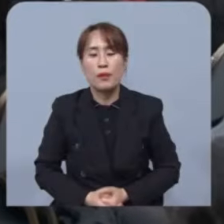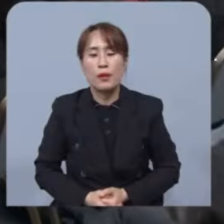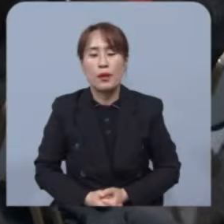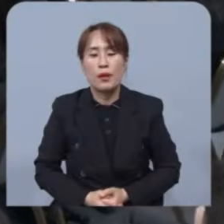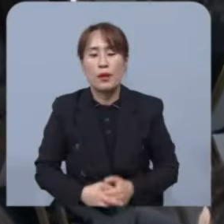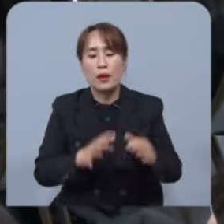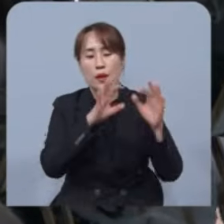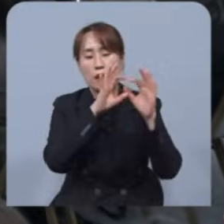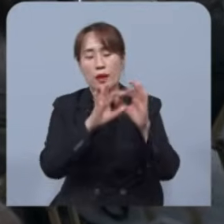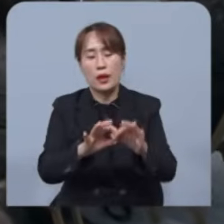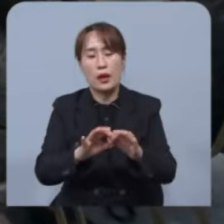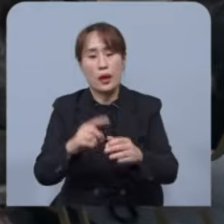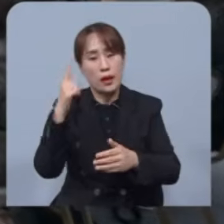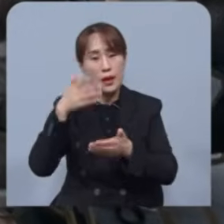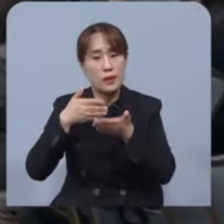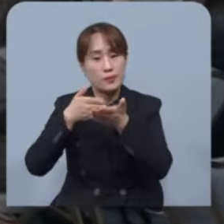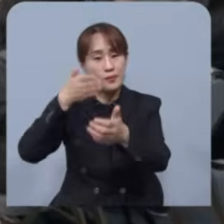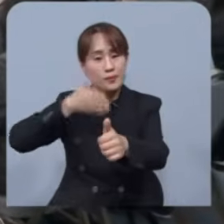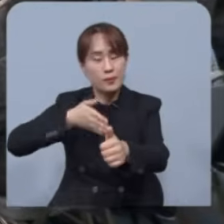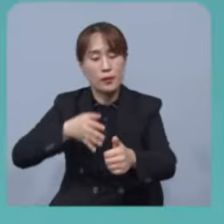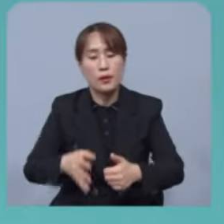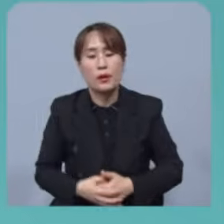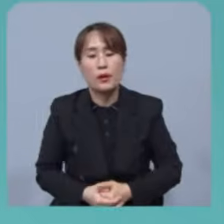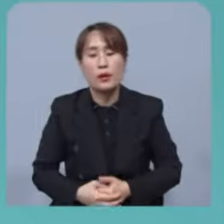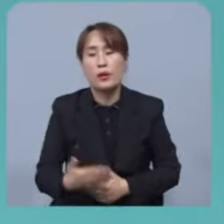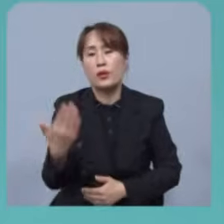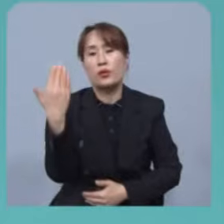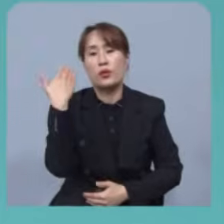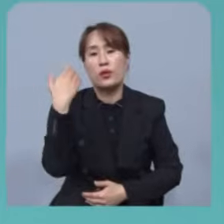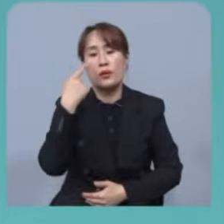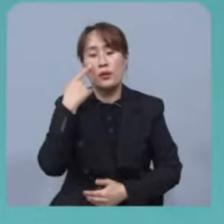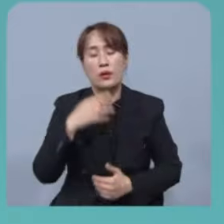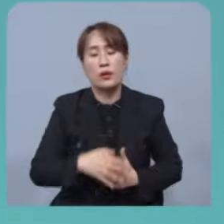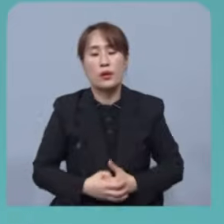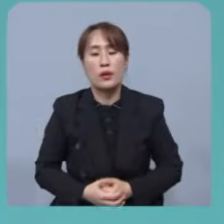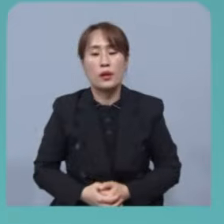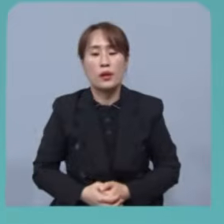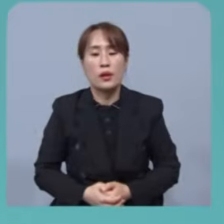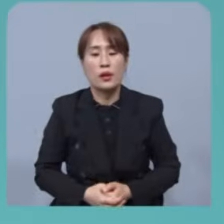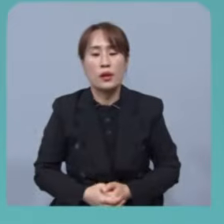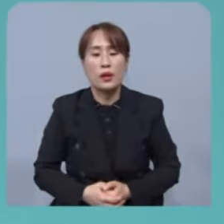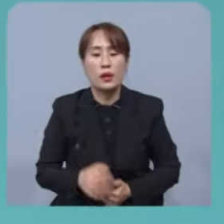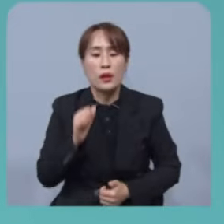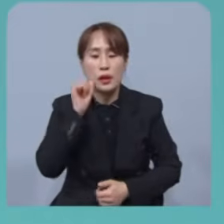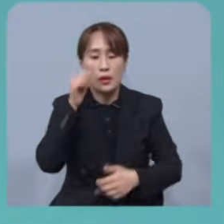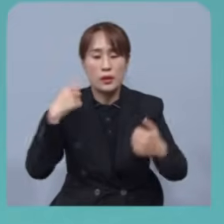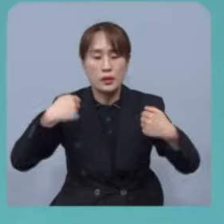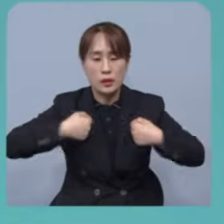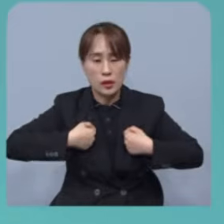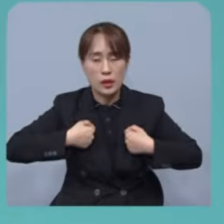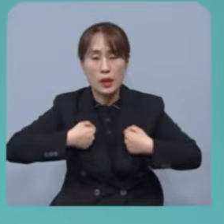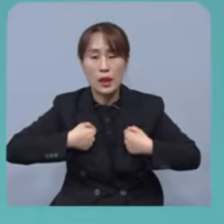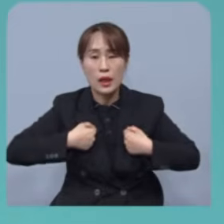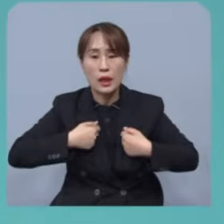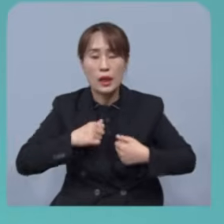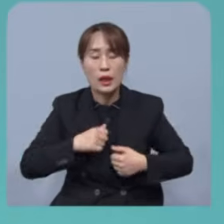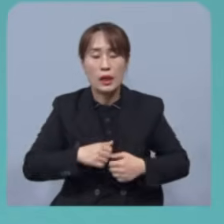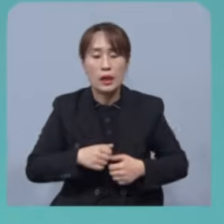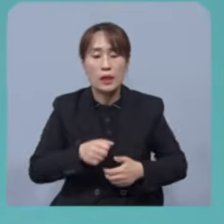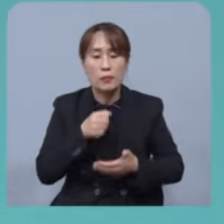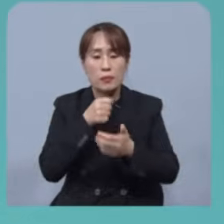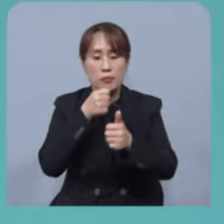네, 계속해서 의견 받겠습니다. 뒤쪽으로 가볼 텐데요. 저기 이제 갈색 재킷 입으신 분, 네,